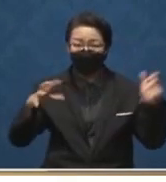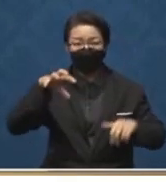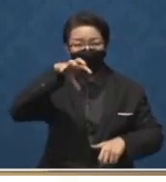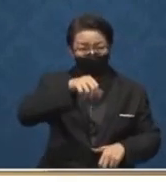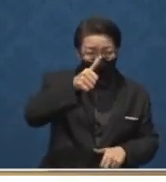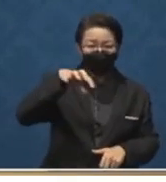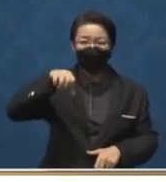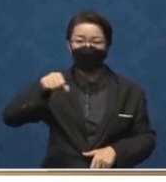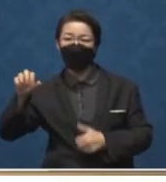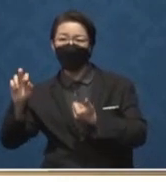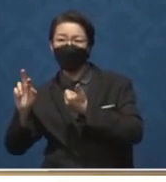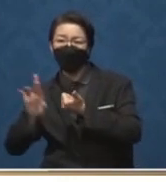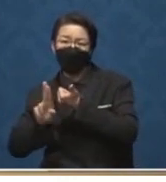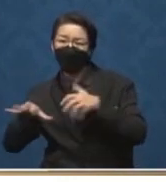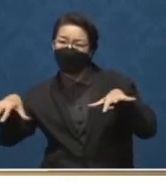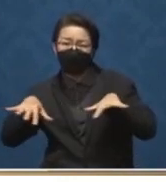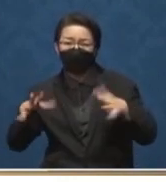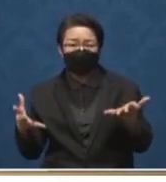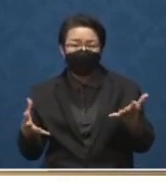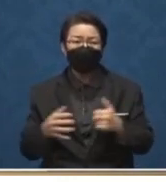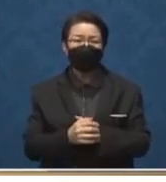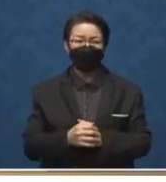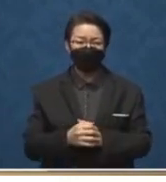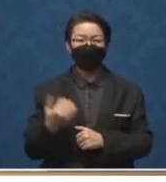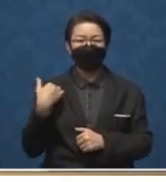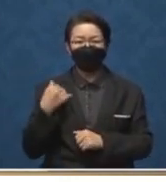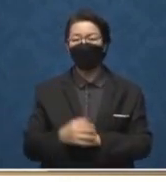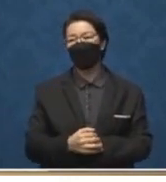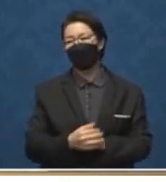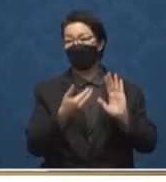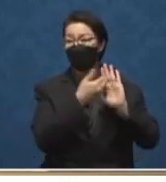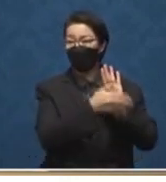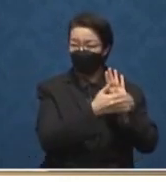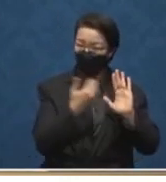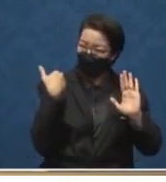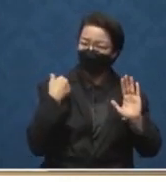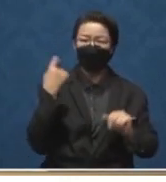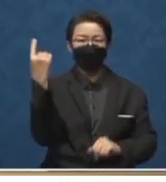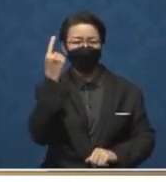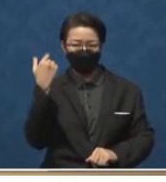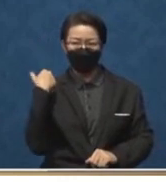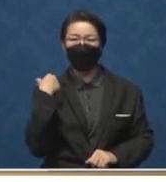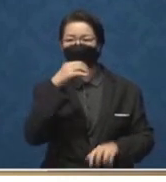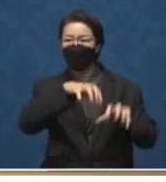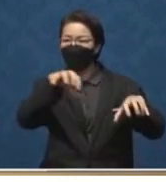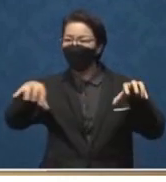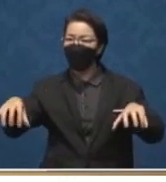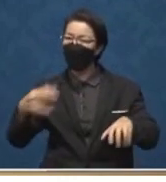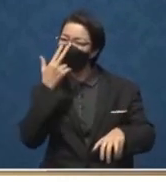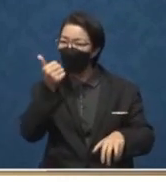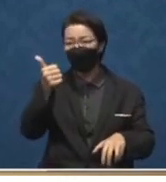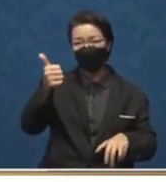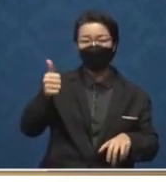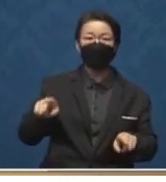รองโดยเฉิรองทสงสาร fundedร้พื้ที่นี่การท่องเที่ยวนไปทเที่ยว